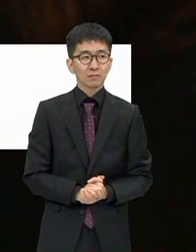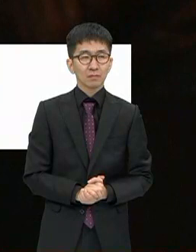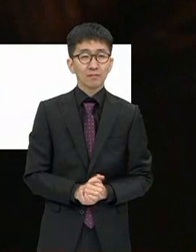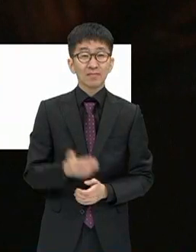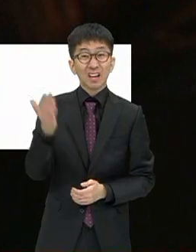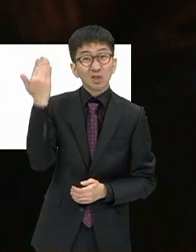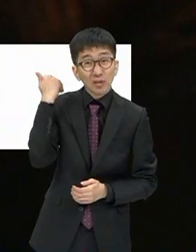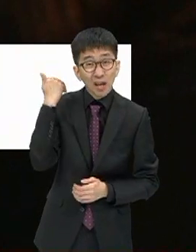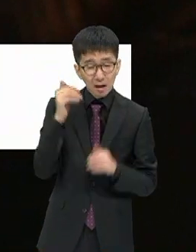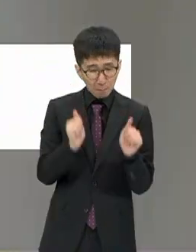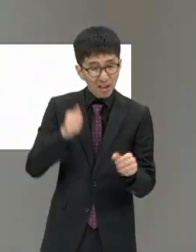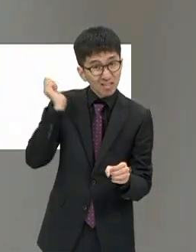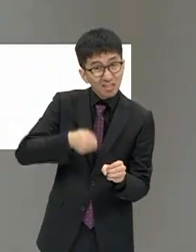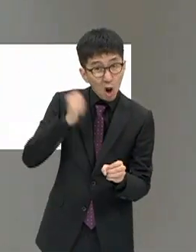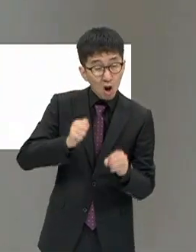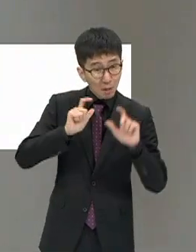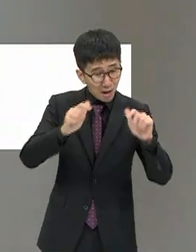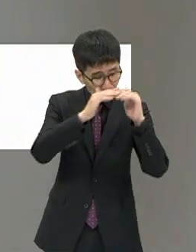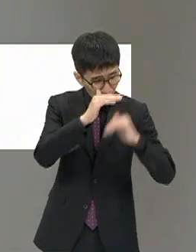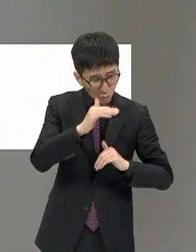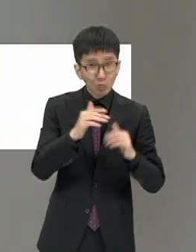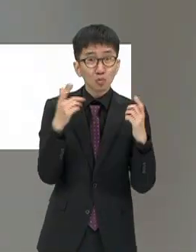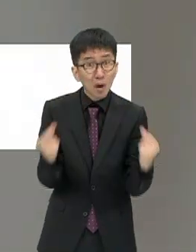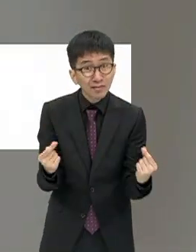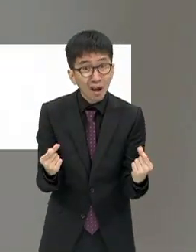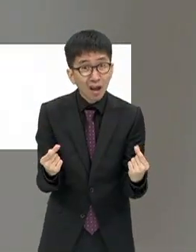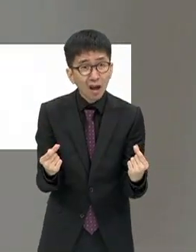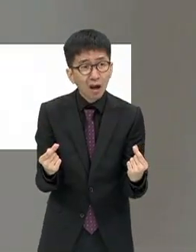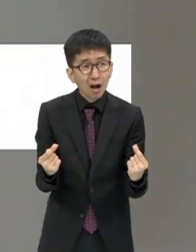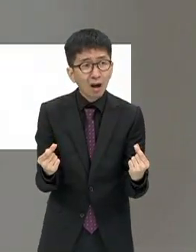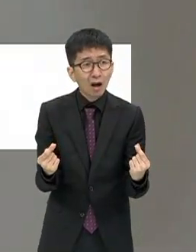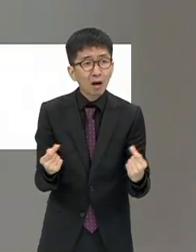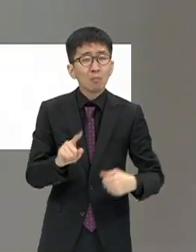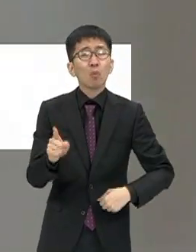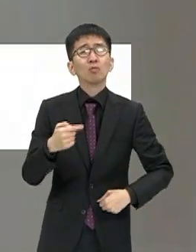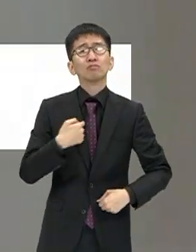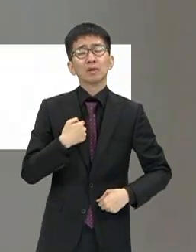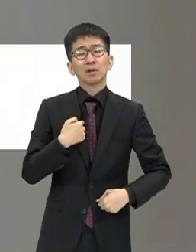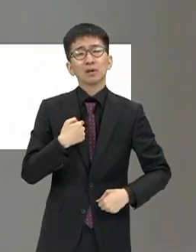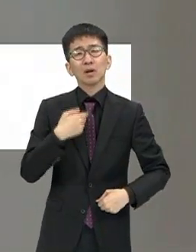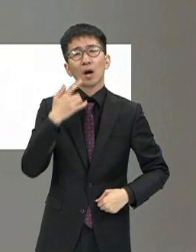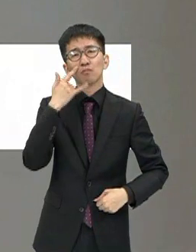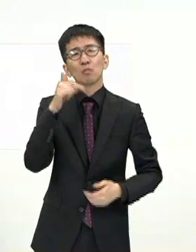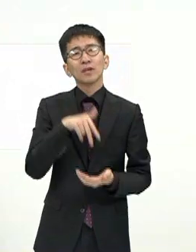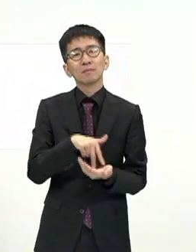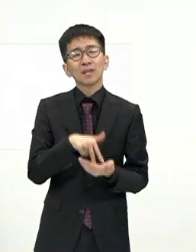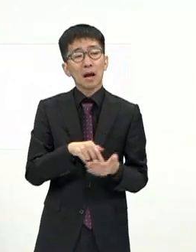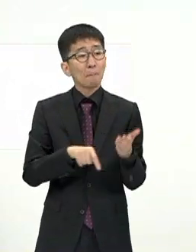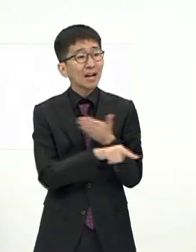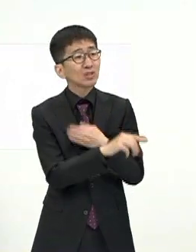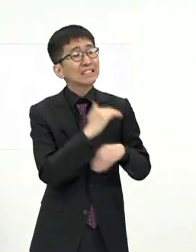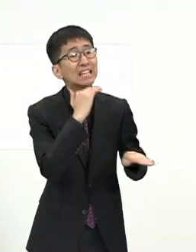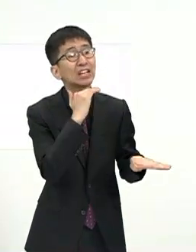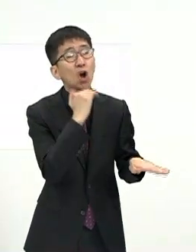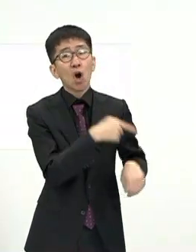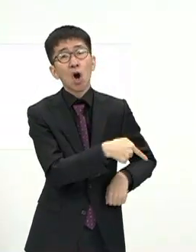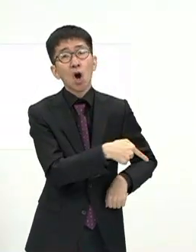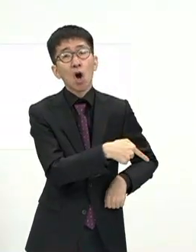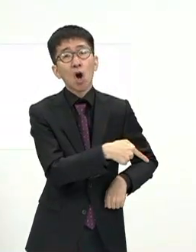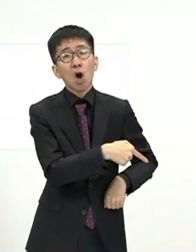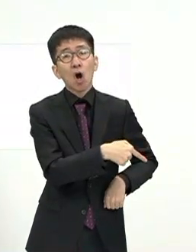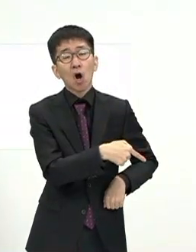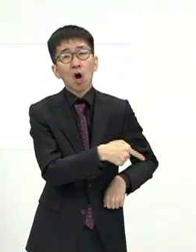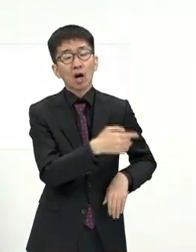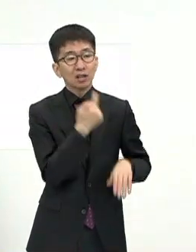기존의 판결과 크게 다르지 않다면 차라리 저희가 아이들한테 밖에서 기다리라고 했던